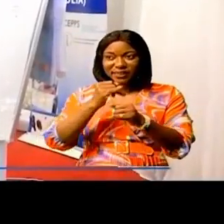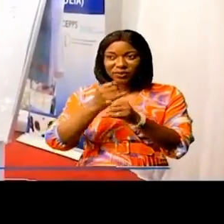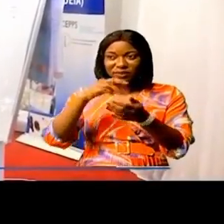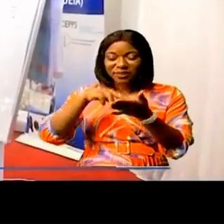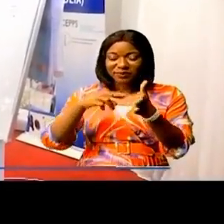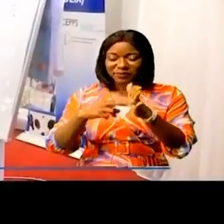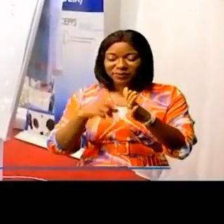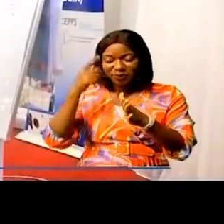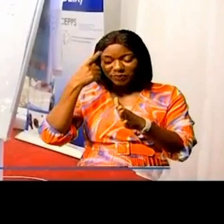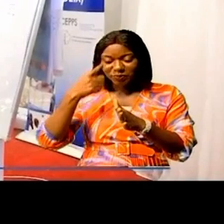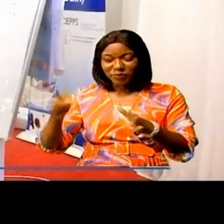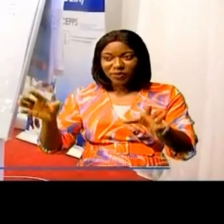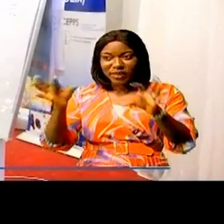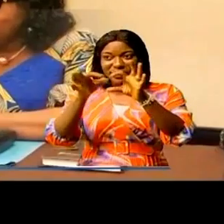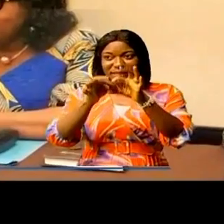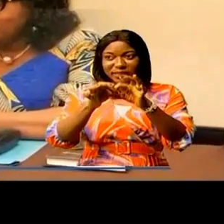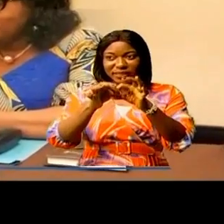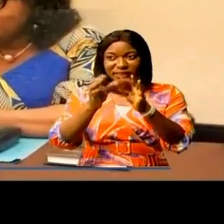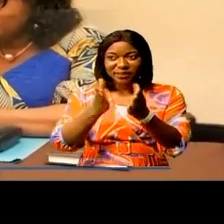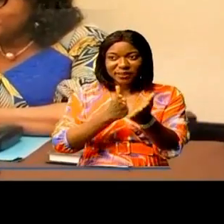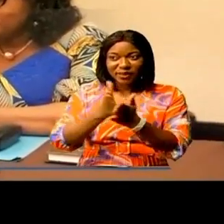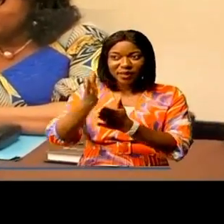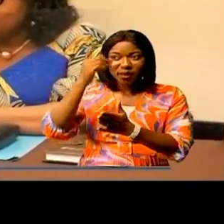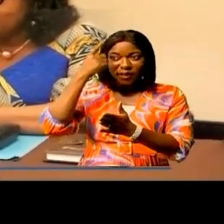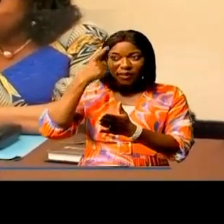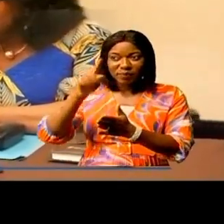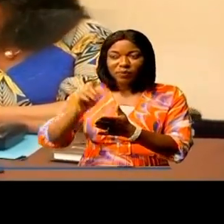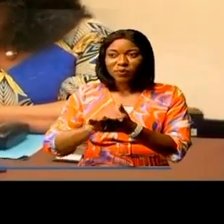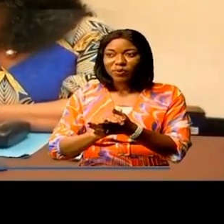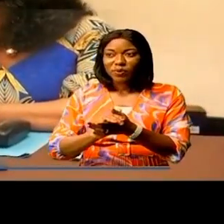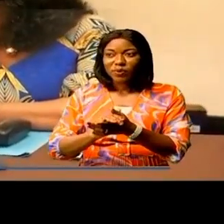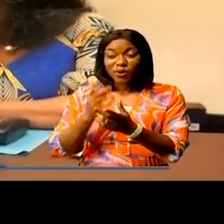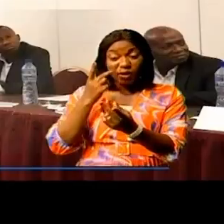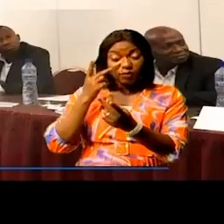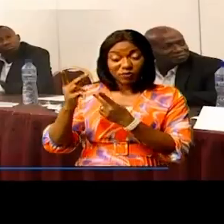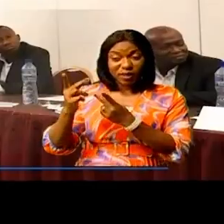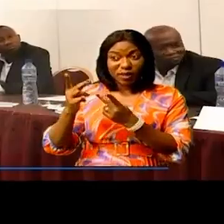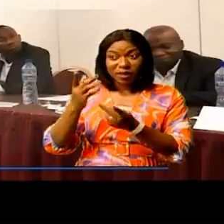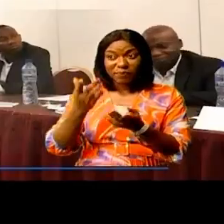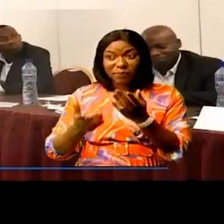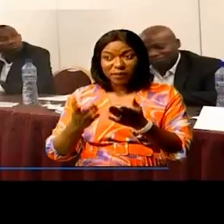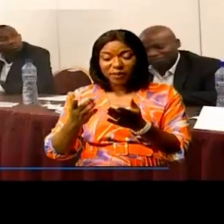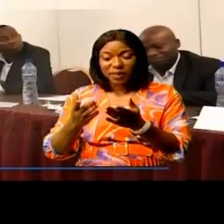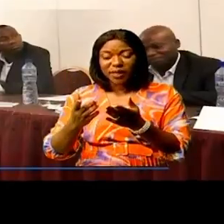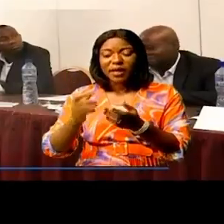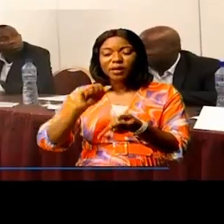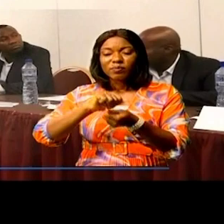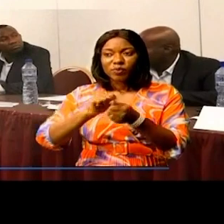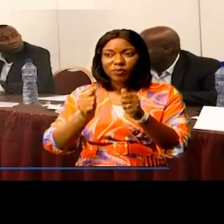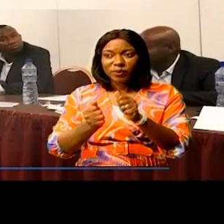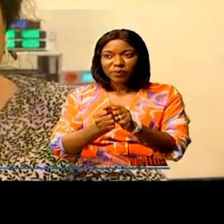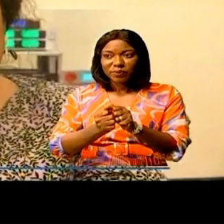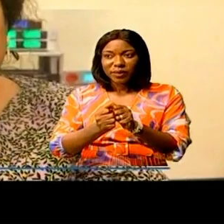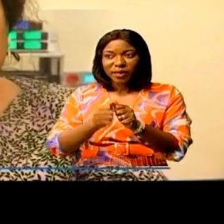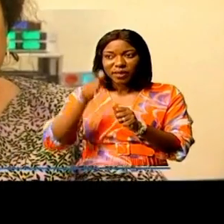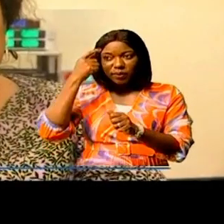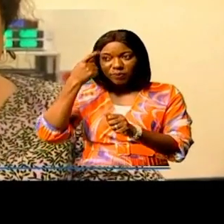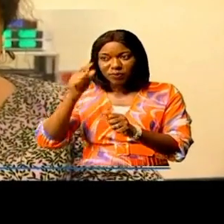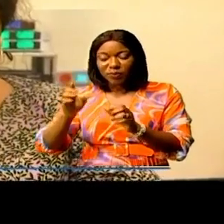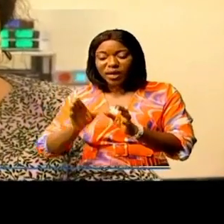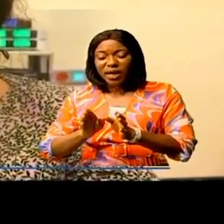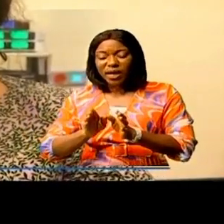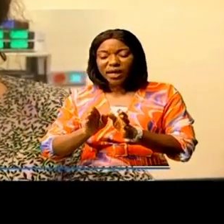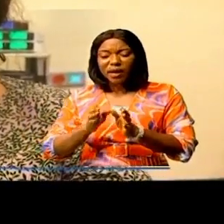en lien direct avec les principes de gestion logistique en vue de faire face à la problématique de déploiement de l'ensemble